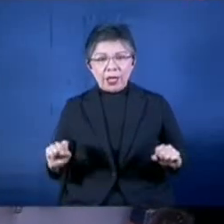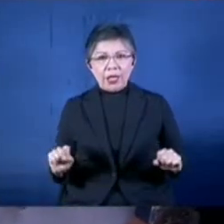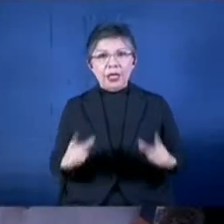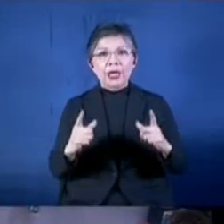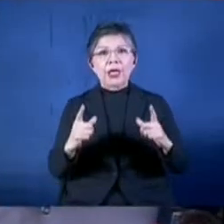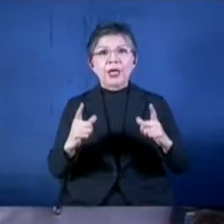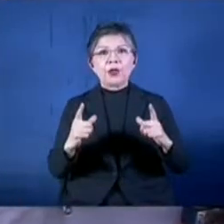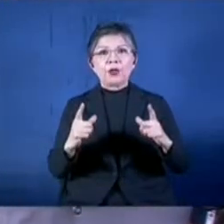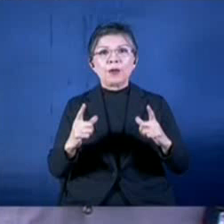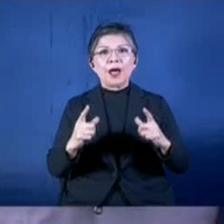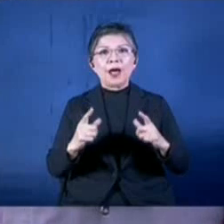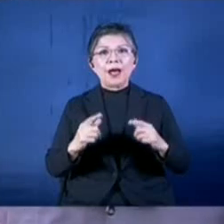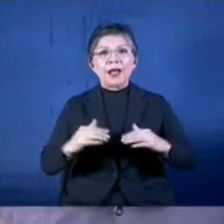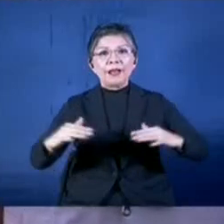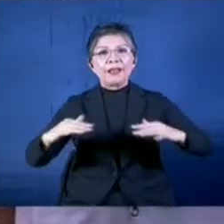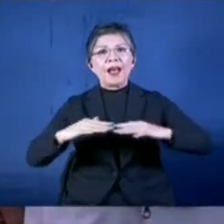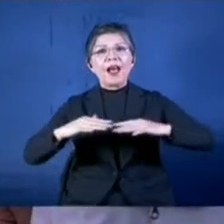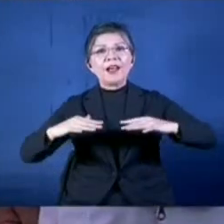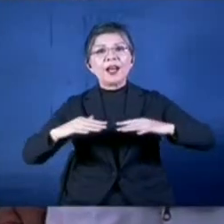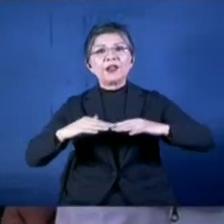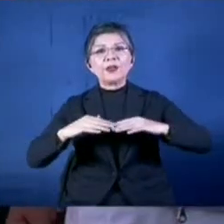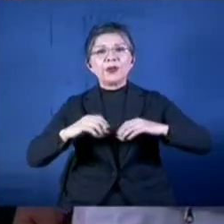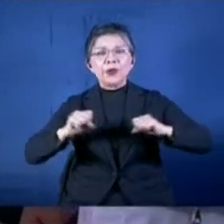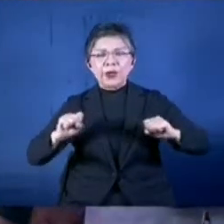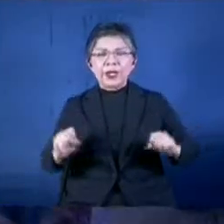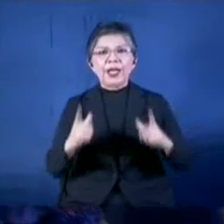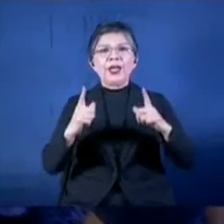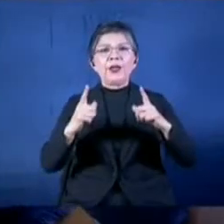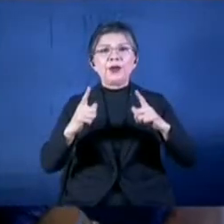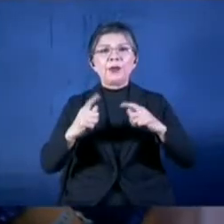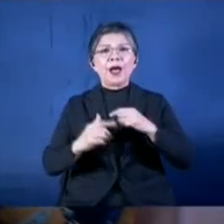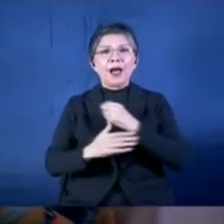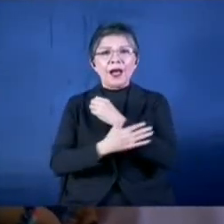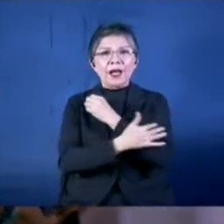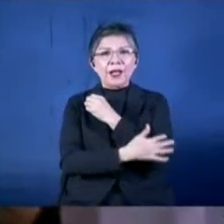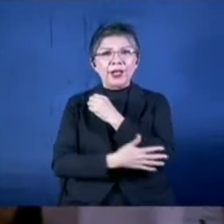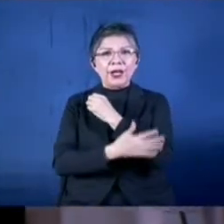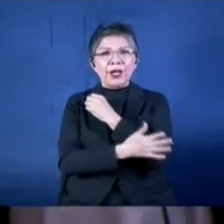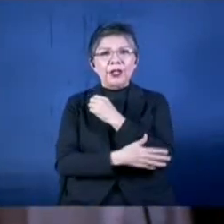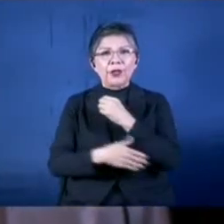Hiduplah tanahku, hiduplah